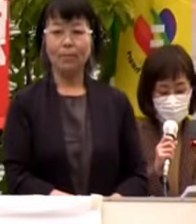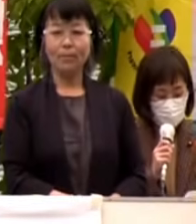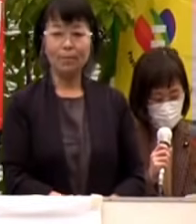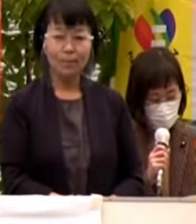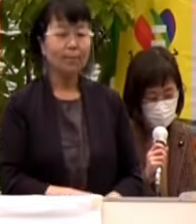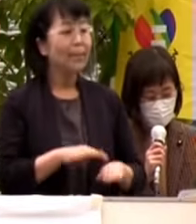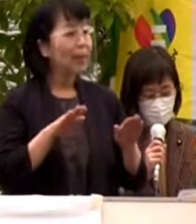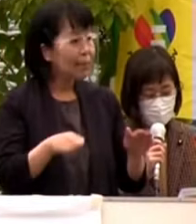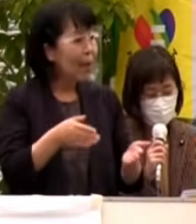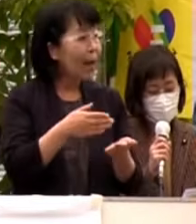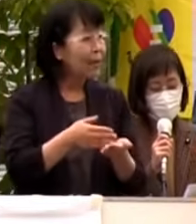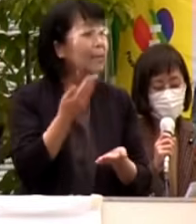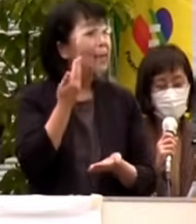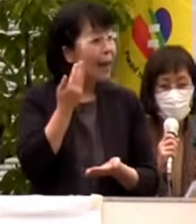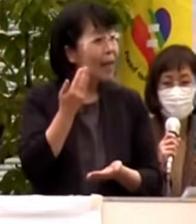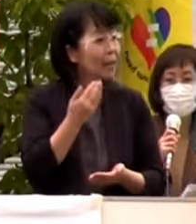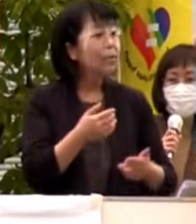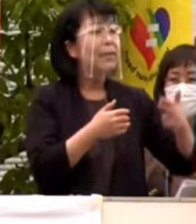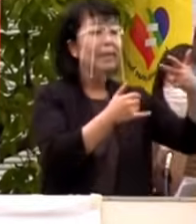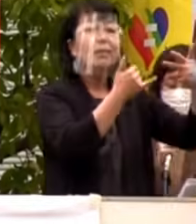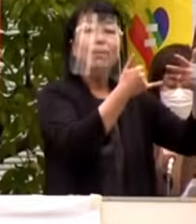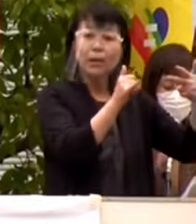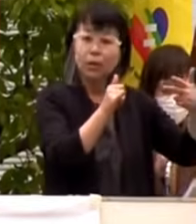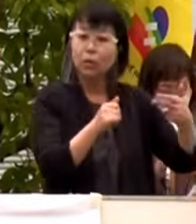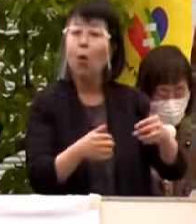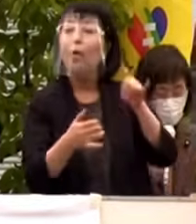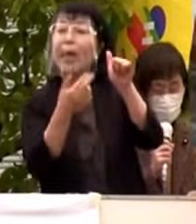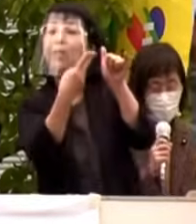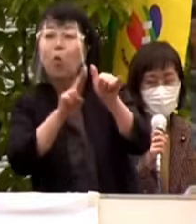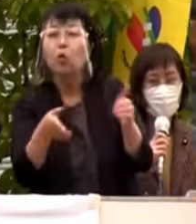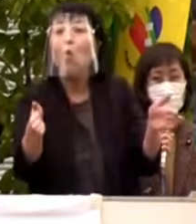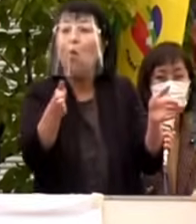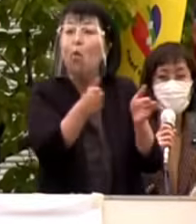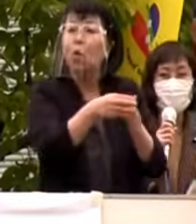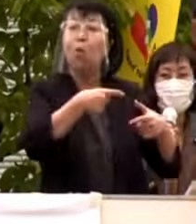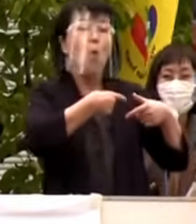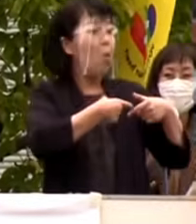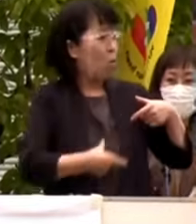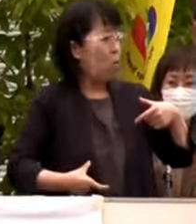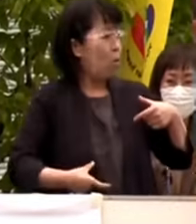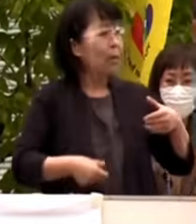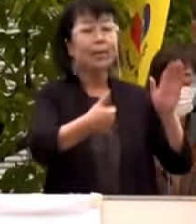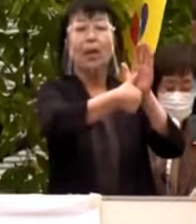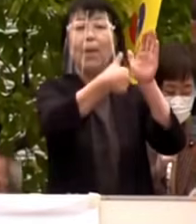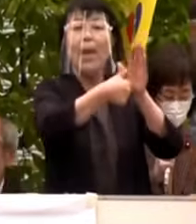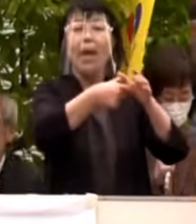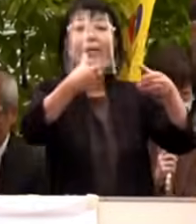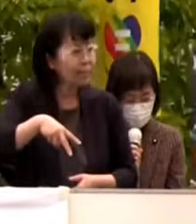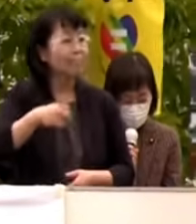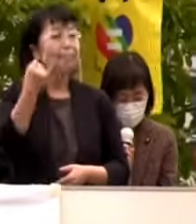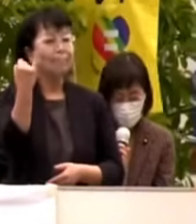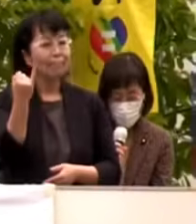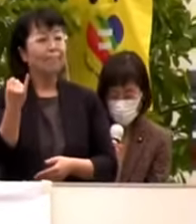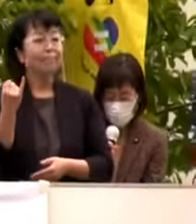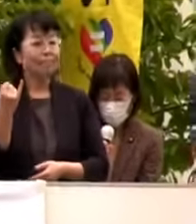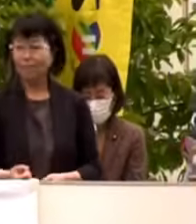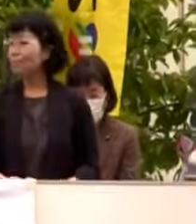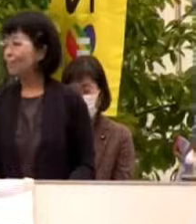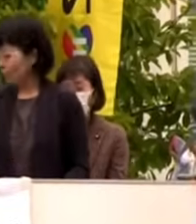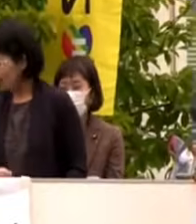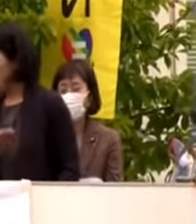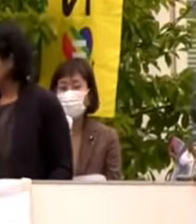いまの訴えは、市民と野党の共同候補、池内沙織候補でした。それでは、